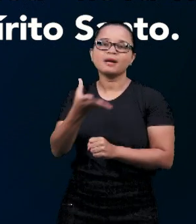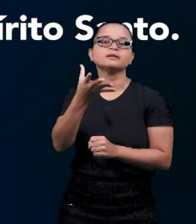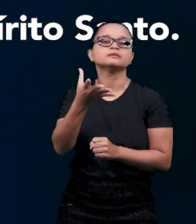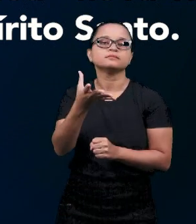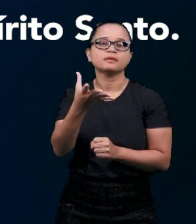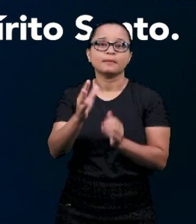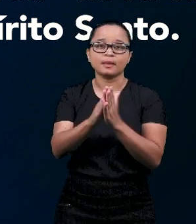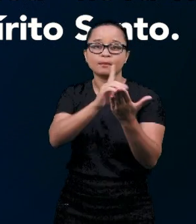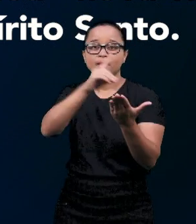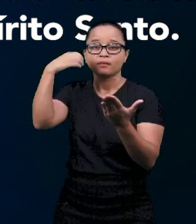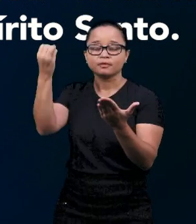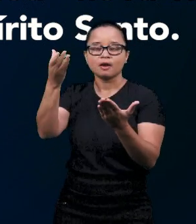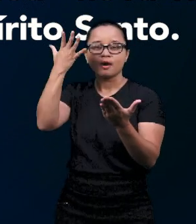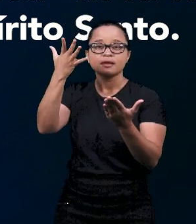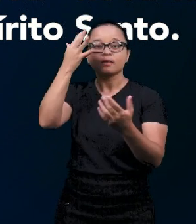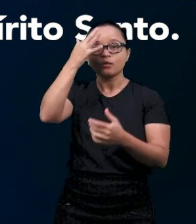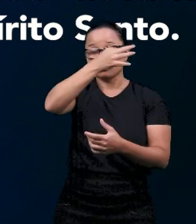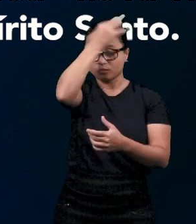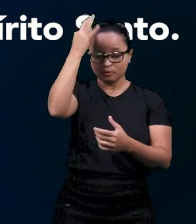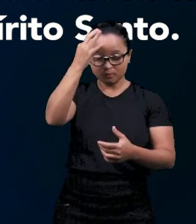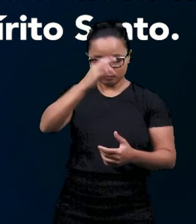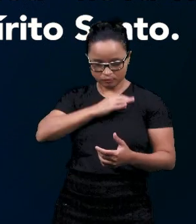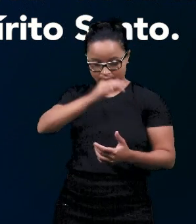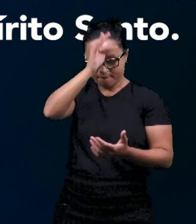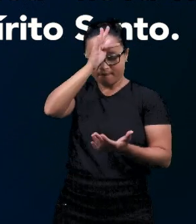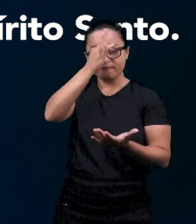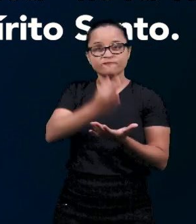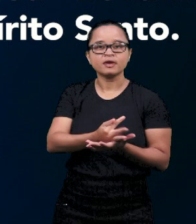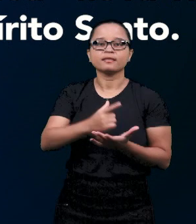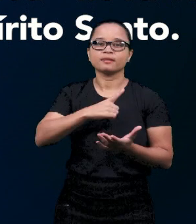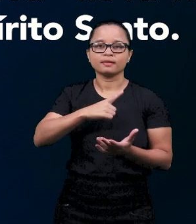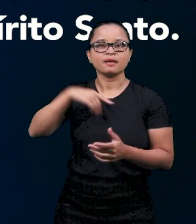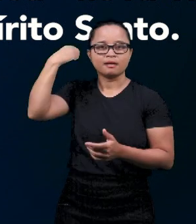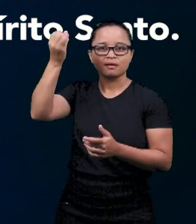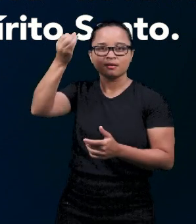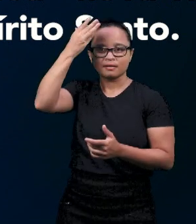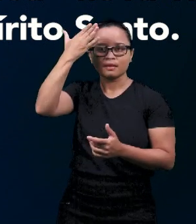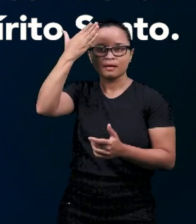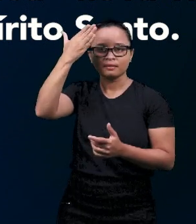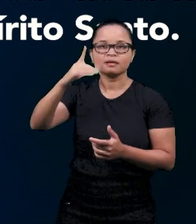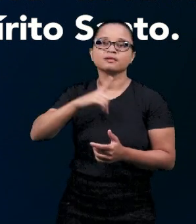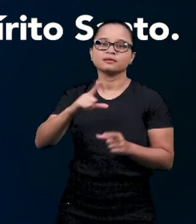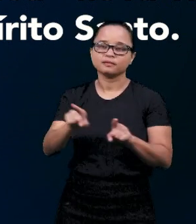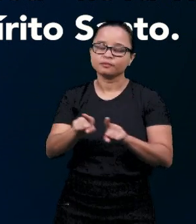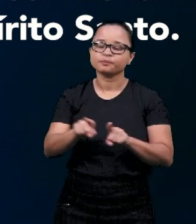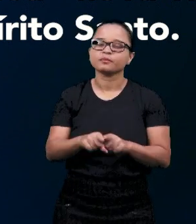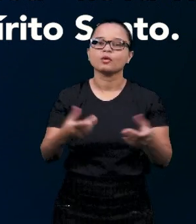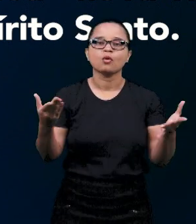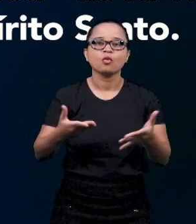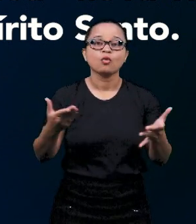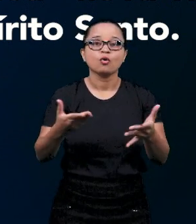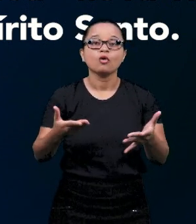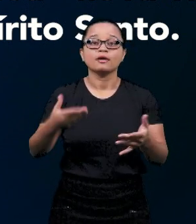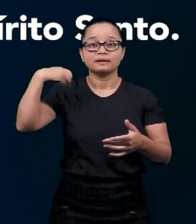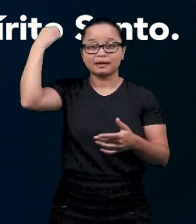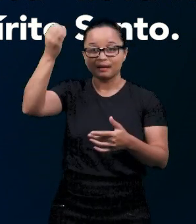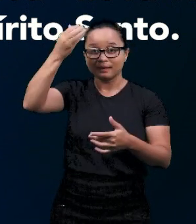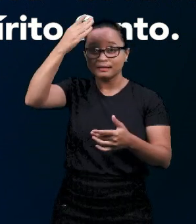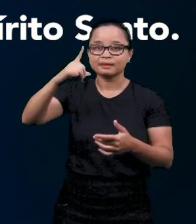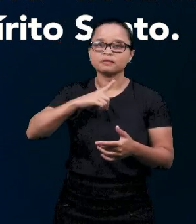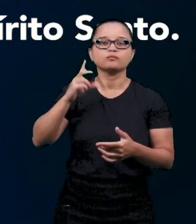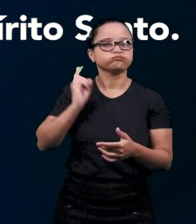la grâce s'est fait présente. Aujourd'hui, la porte de la grâce est ouverte à tous ceux qui souhaitent avoir sa